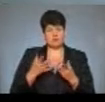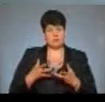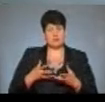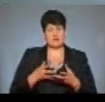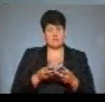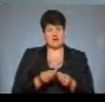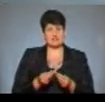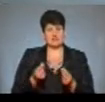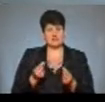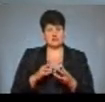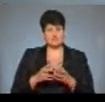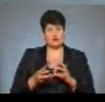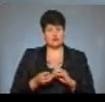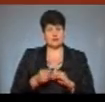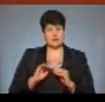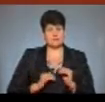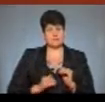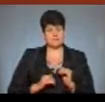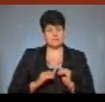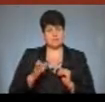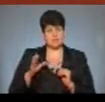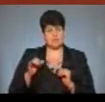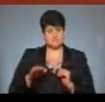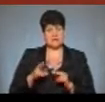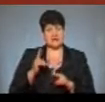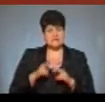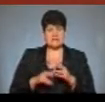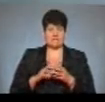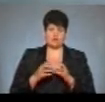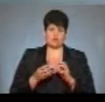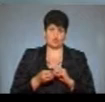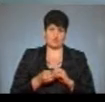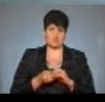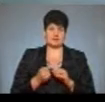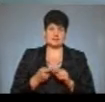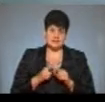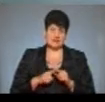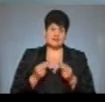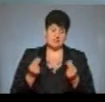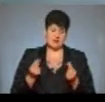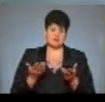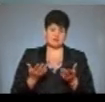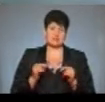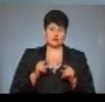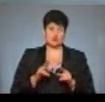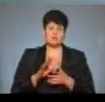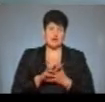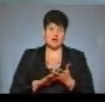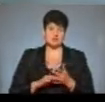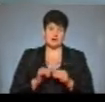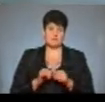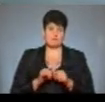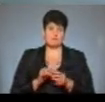на фінансові результати. Все ж таки кінцевий результат для аграріїв – це фінансові, для того, щоб далі